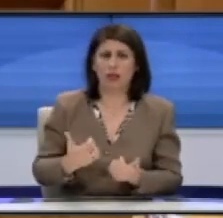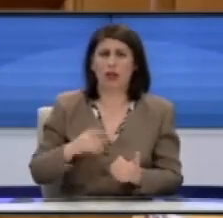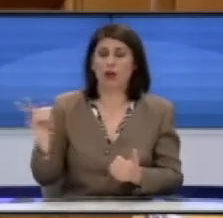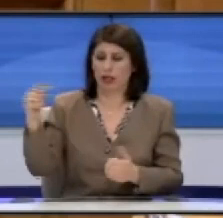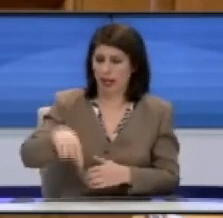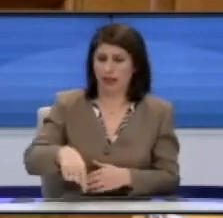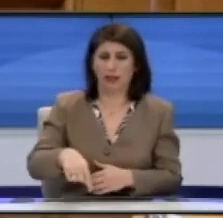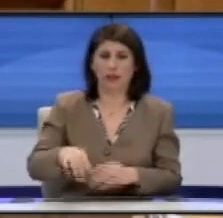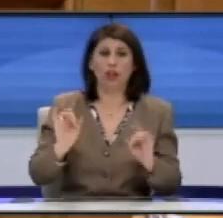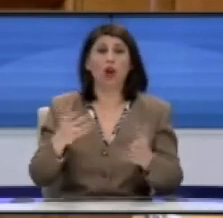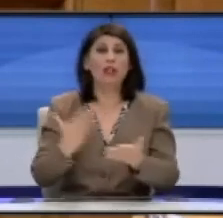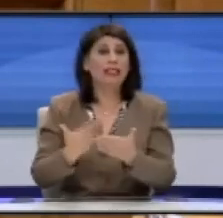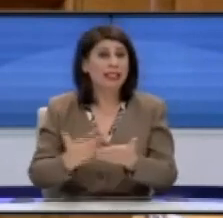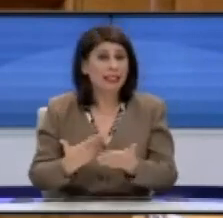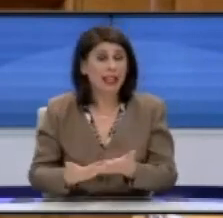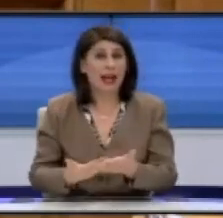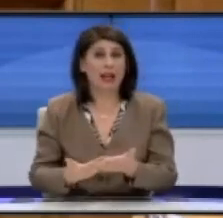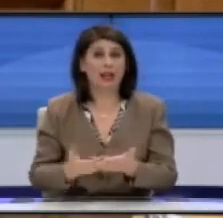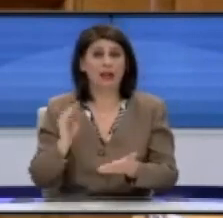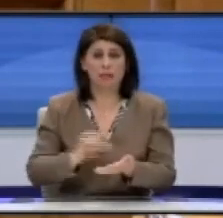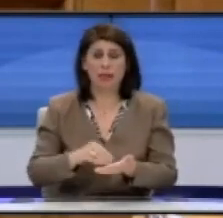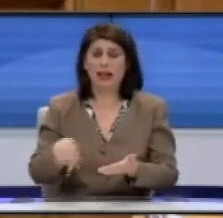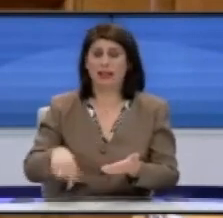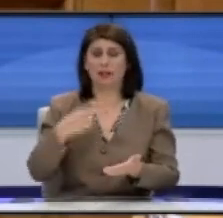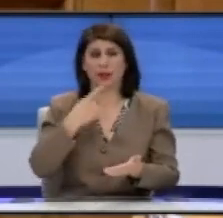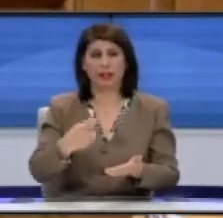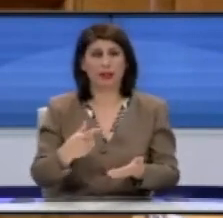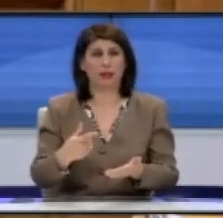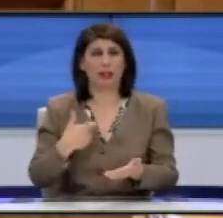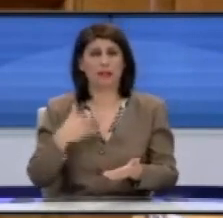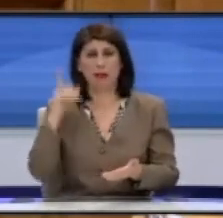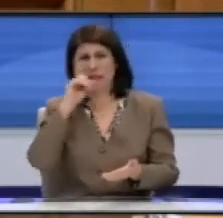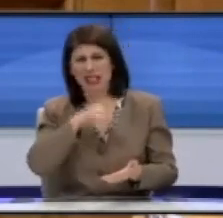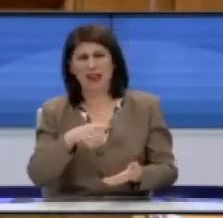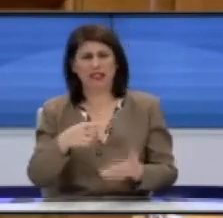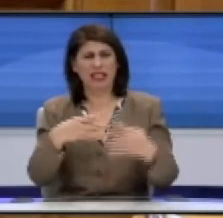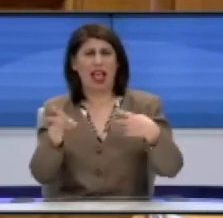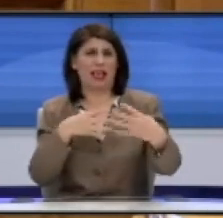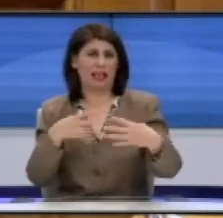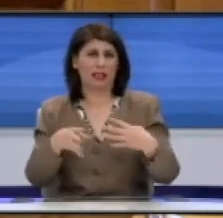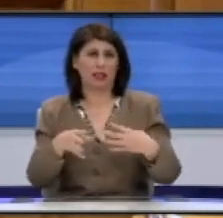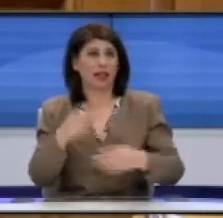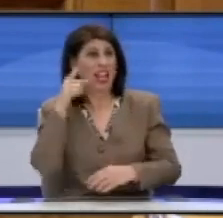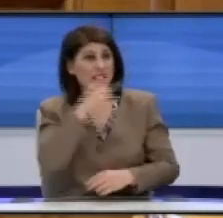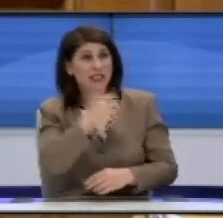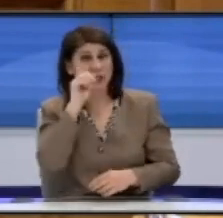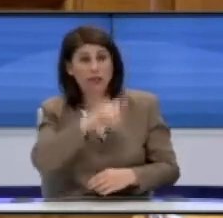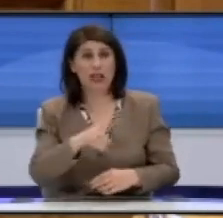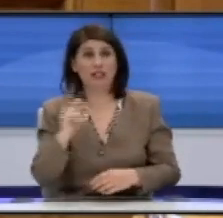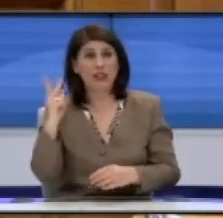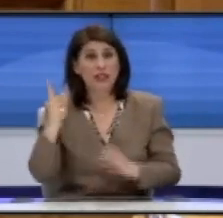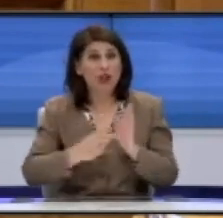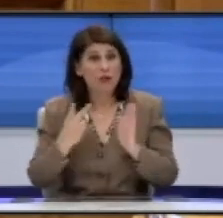υιοθετούμενο. Ο θεσμός των ανεξάρτητων αρχών προϋποθέτει την πραγματική και όχι απλώς τα χαρτιά ανεξαρτησία της λειτουργίας